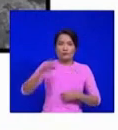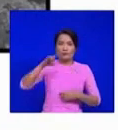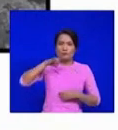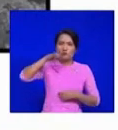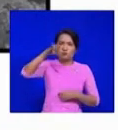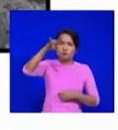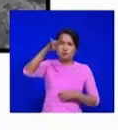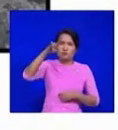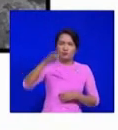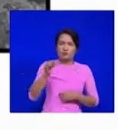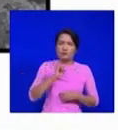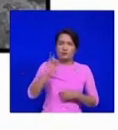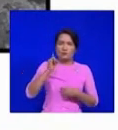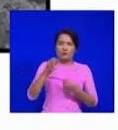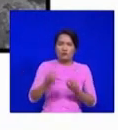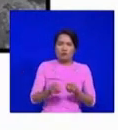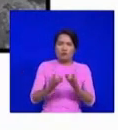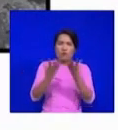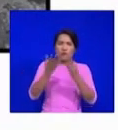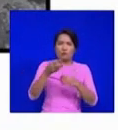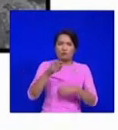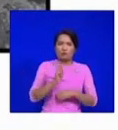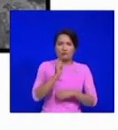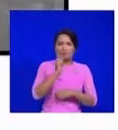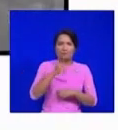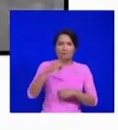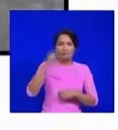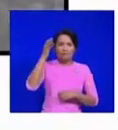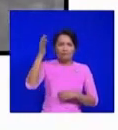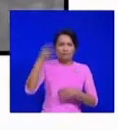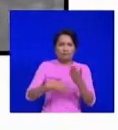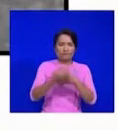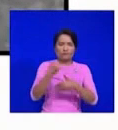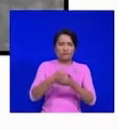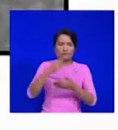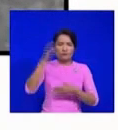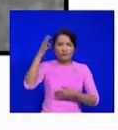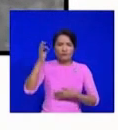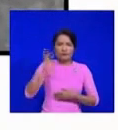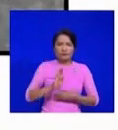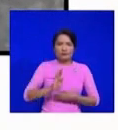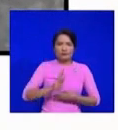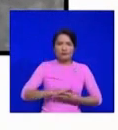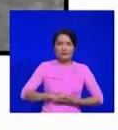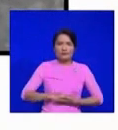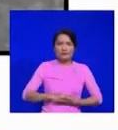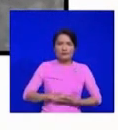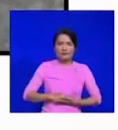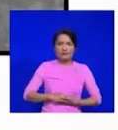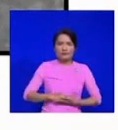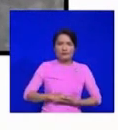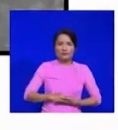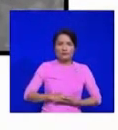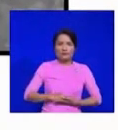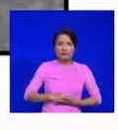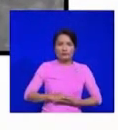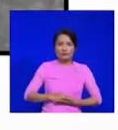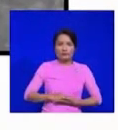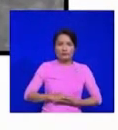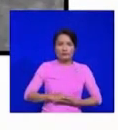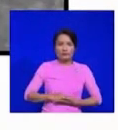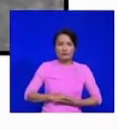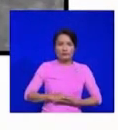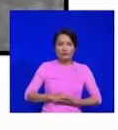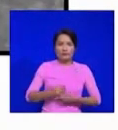ที่เรียกว่าแสวงเครื่องนะครับอย่างเช่นโดนลำนี้บรรทุกหนักได้ขนาดนี้ก็เอาลูกระเบิดนะครับ